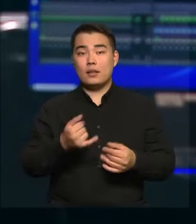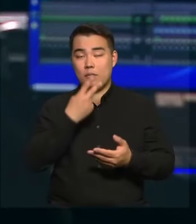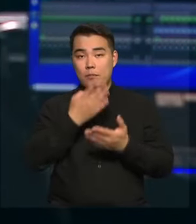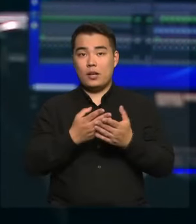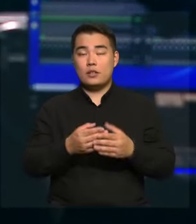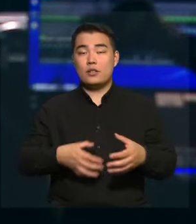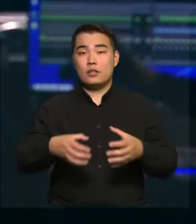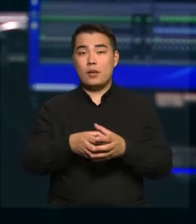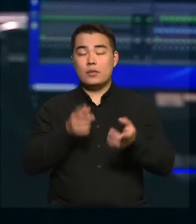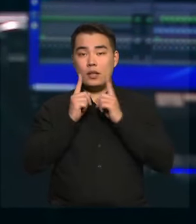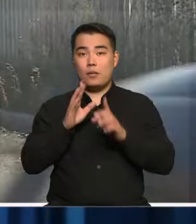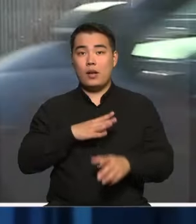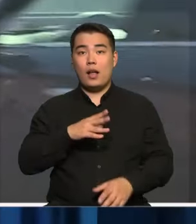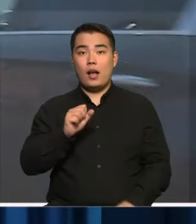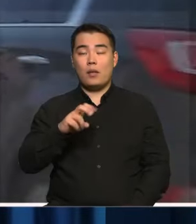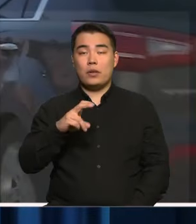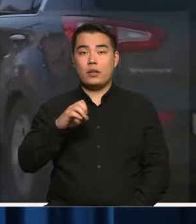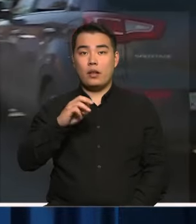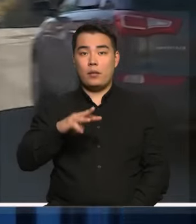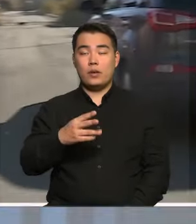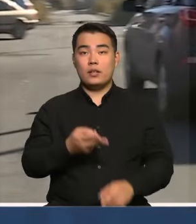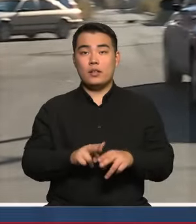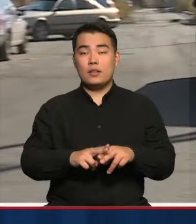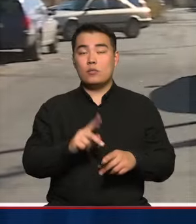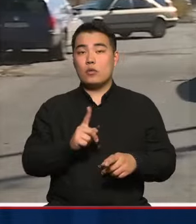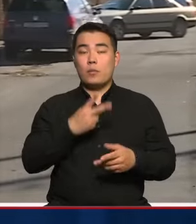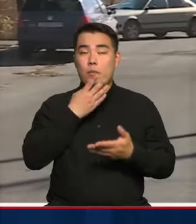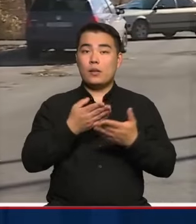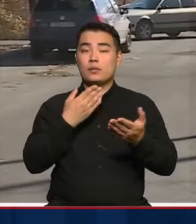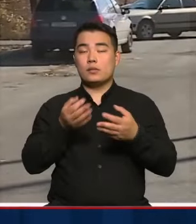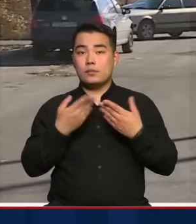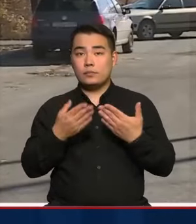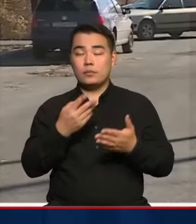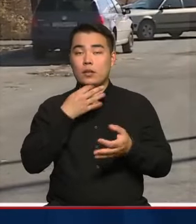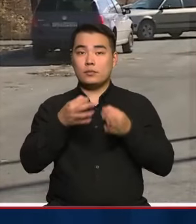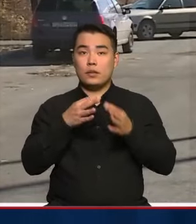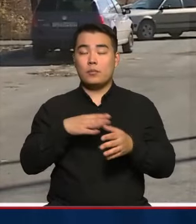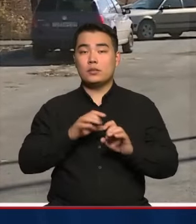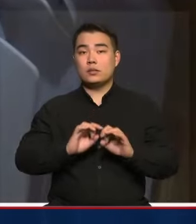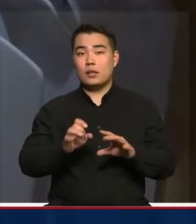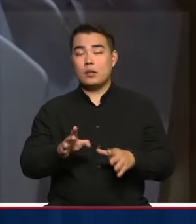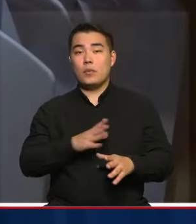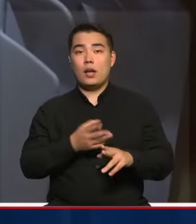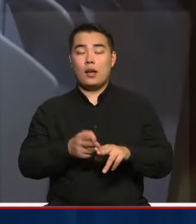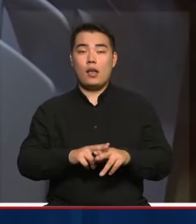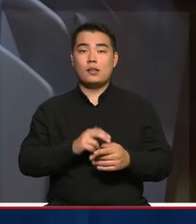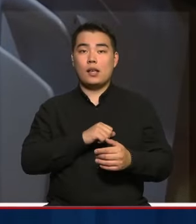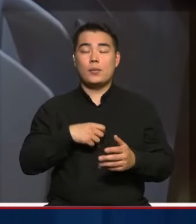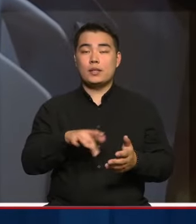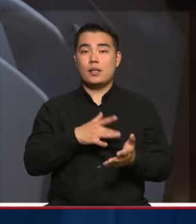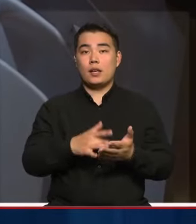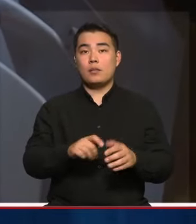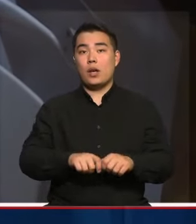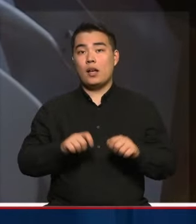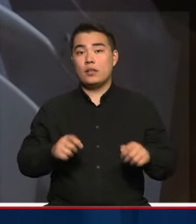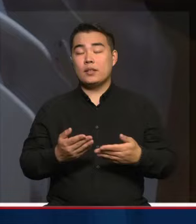штаб отырыстарын өткізді. Алмас Адам Сәтқалиев егжей-тегжей талдау жасалғанын айтты. Қазір орталық жылу көзі іске